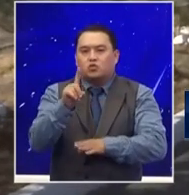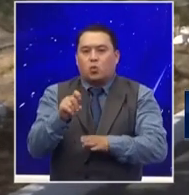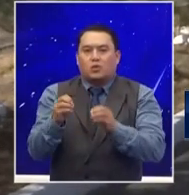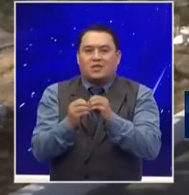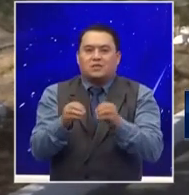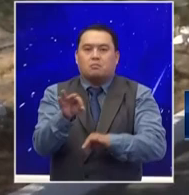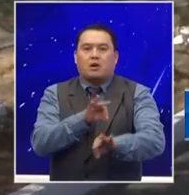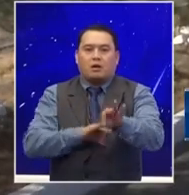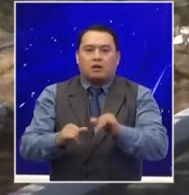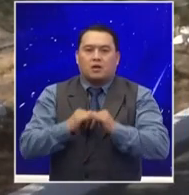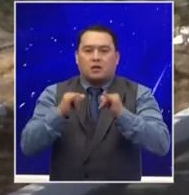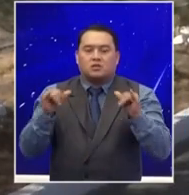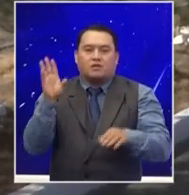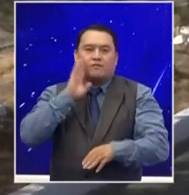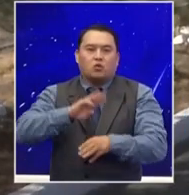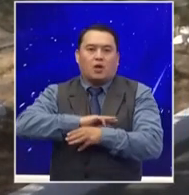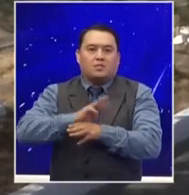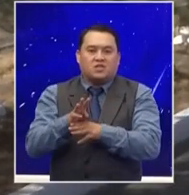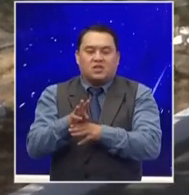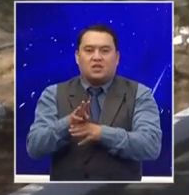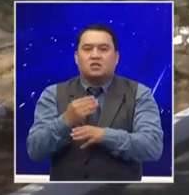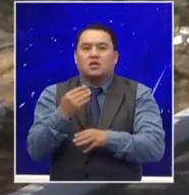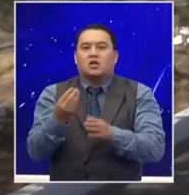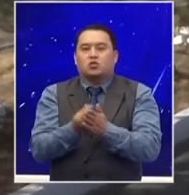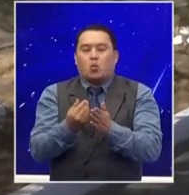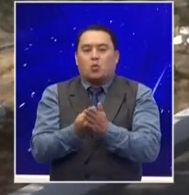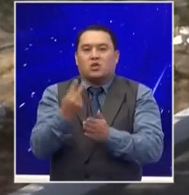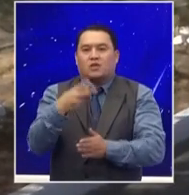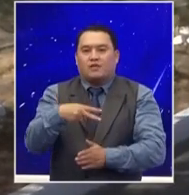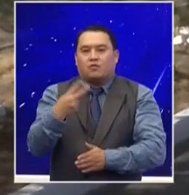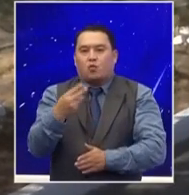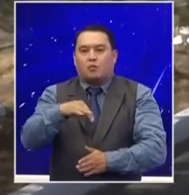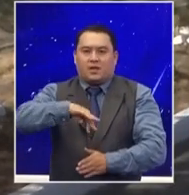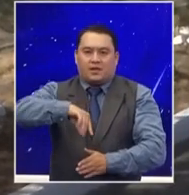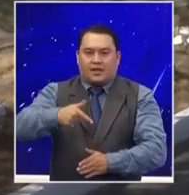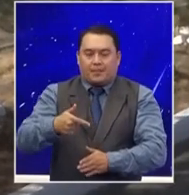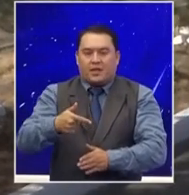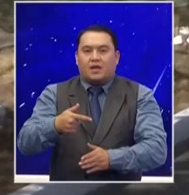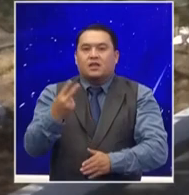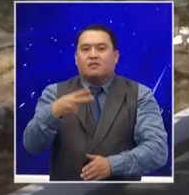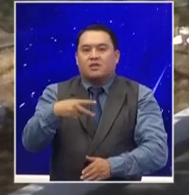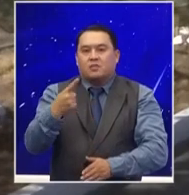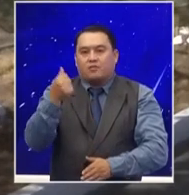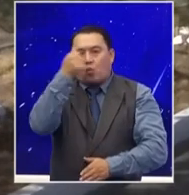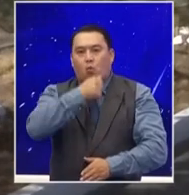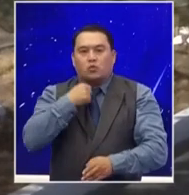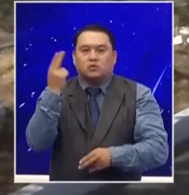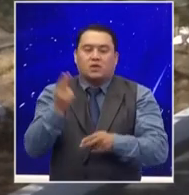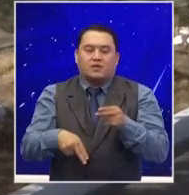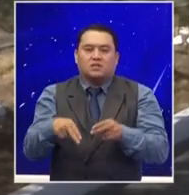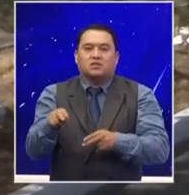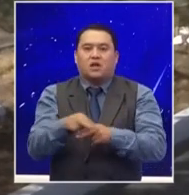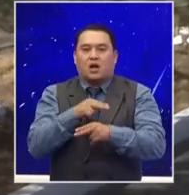110 проектов по развитию систем водоснабжения и водоотведения на сумму более 22 миллиардов тенге. К 2021 году завершится